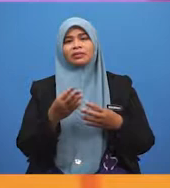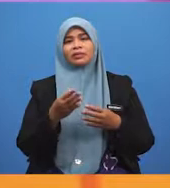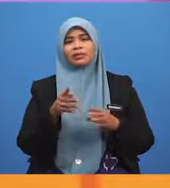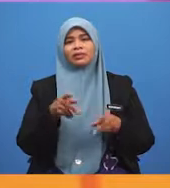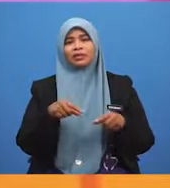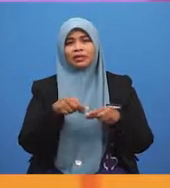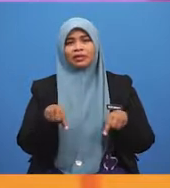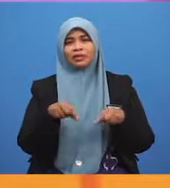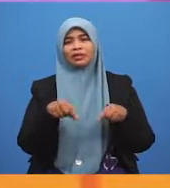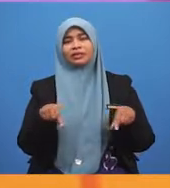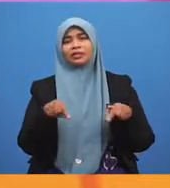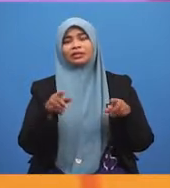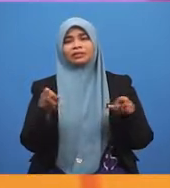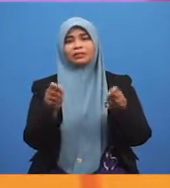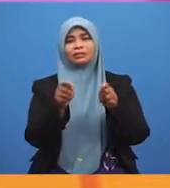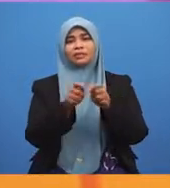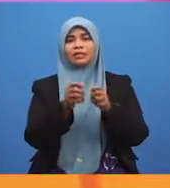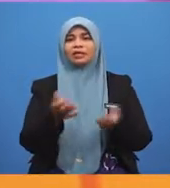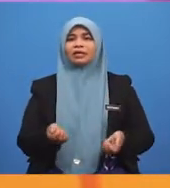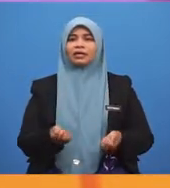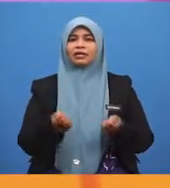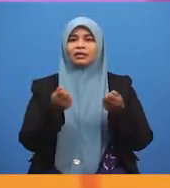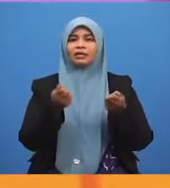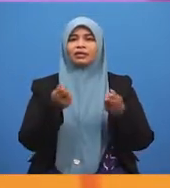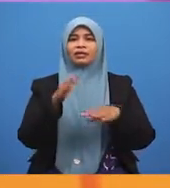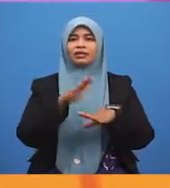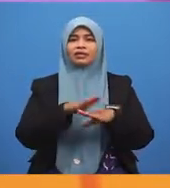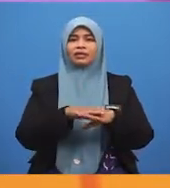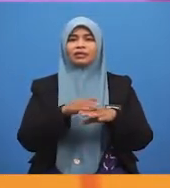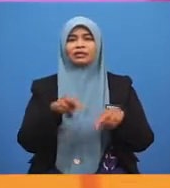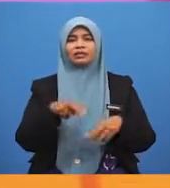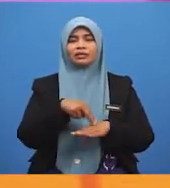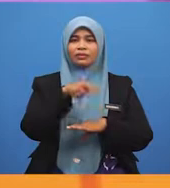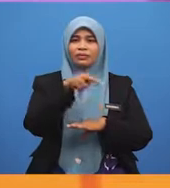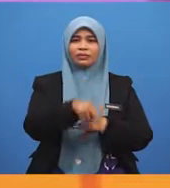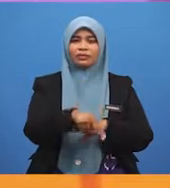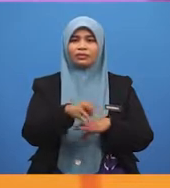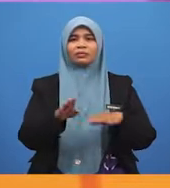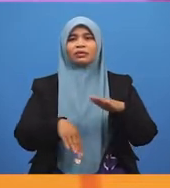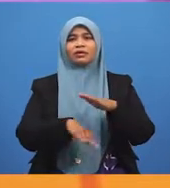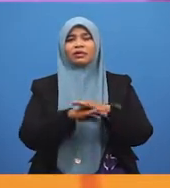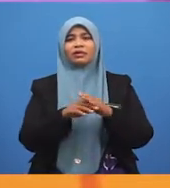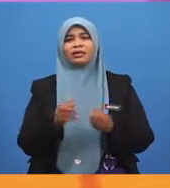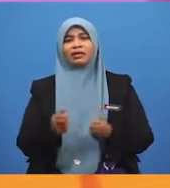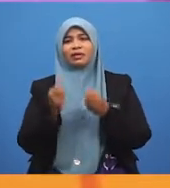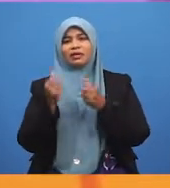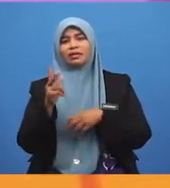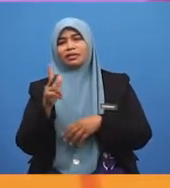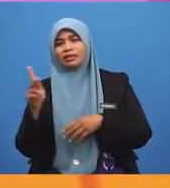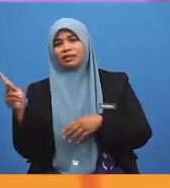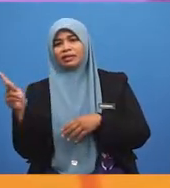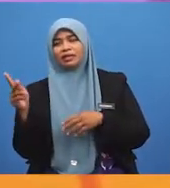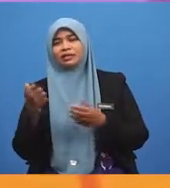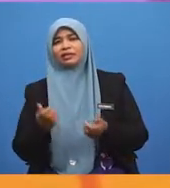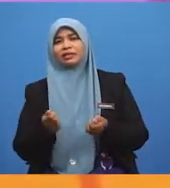pergerakan seperti angkat ke atas, turun ke bawah, angkat ke kanan, angkat